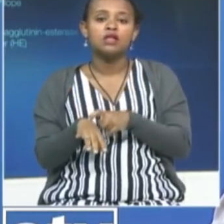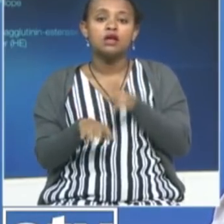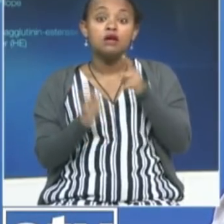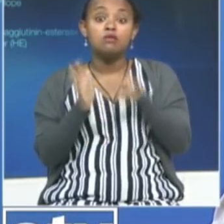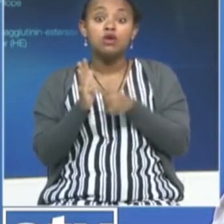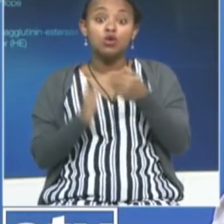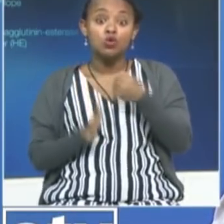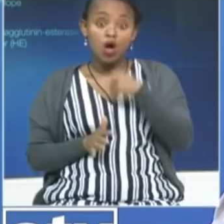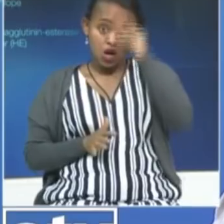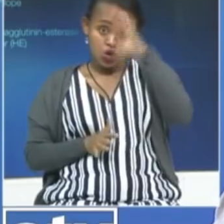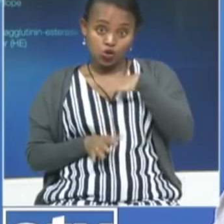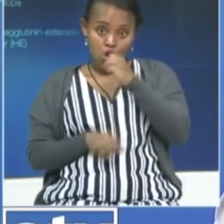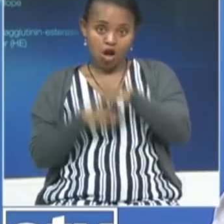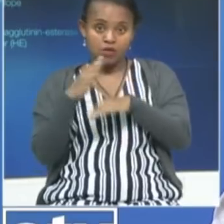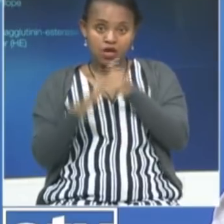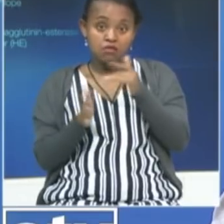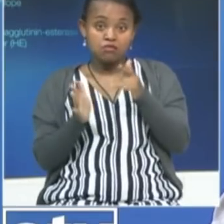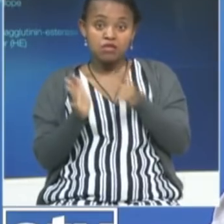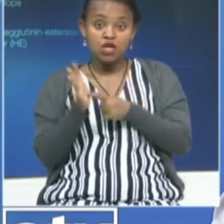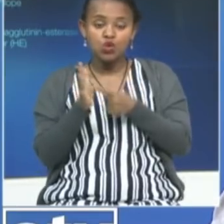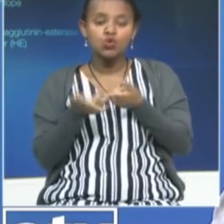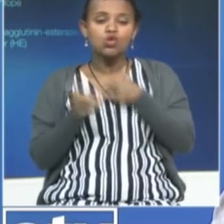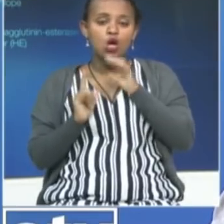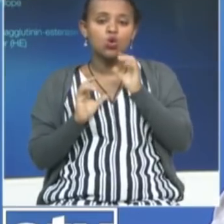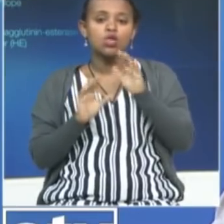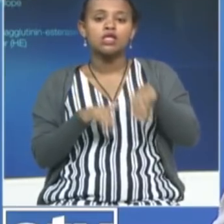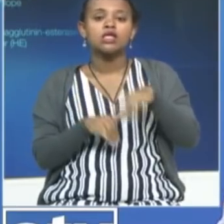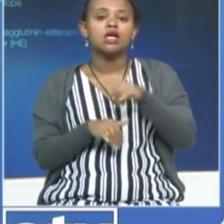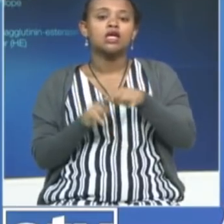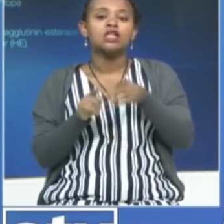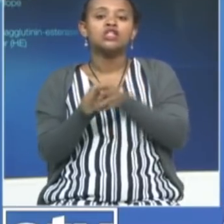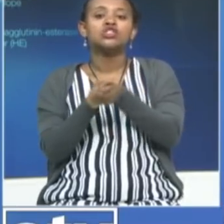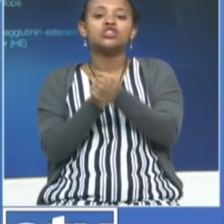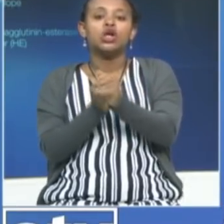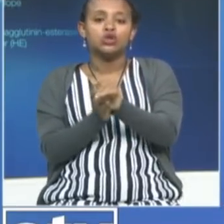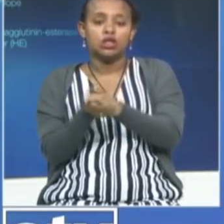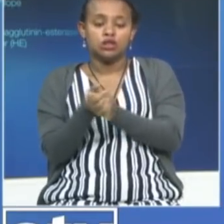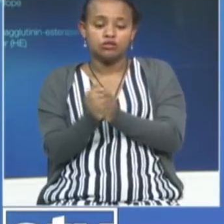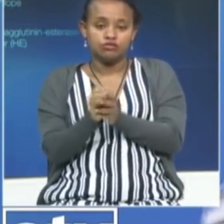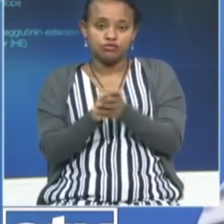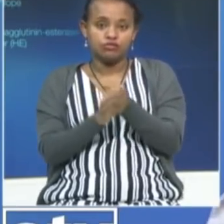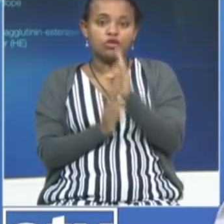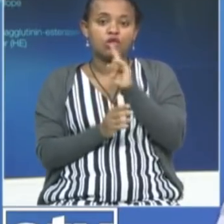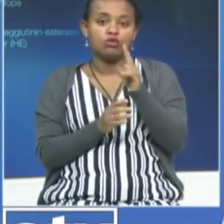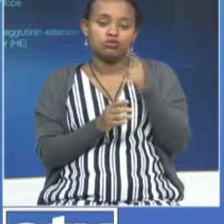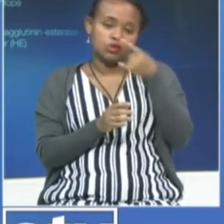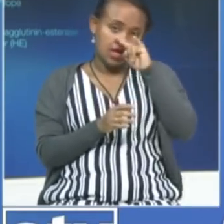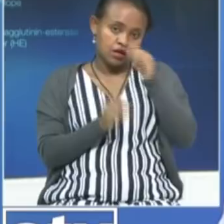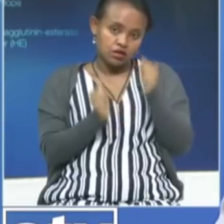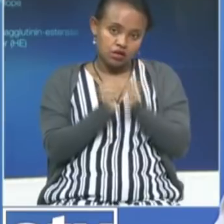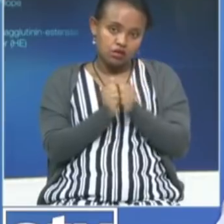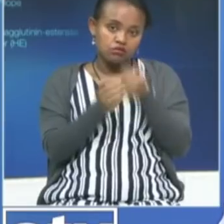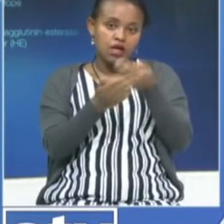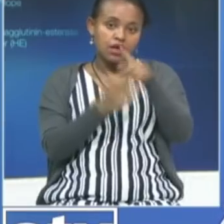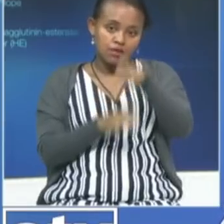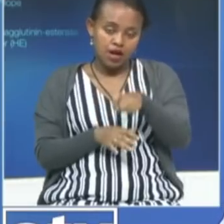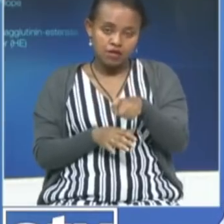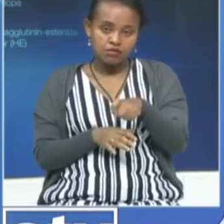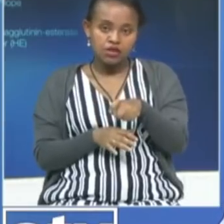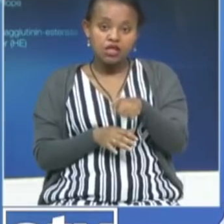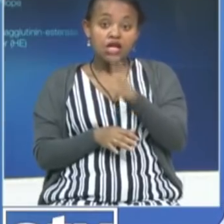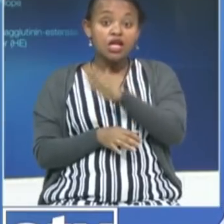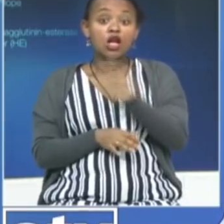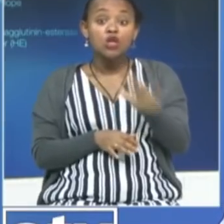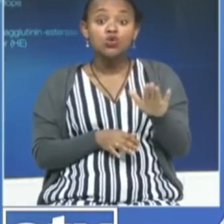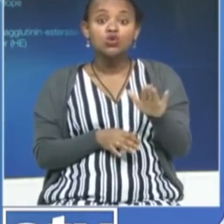ምልክቱ ያለው ሰው አይመከርም። ምልክቱ ሳይኖር ሲቀር ግን እጆቻችን ታጥበን ነው እነሱ ጋር መቅረብ ያለብን። እንግዲህ